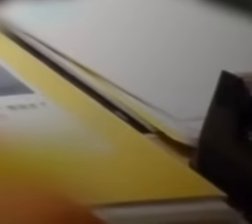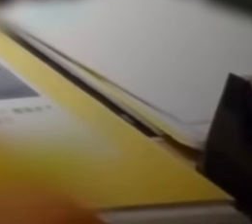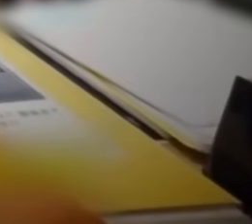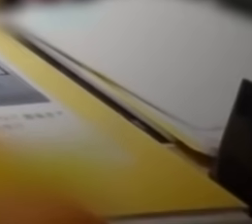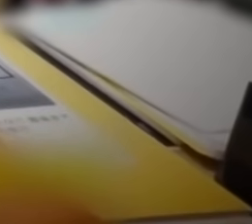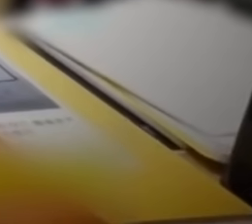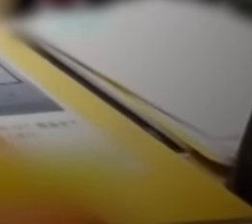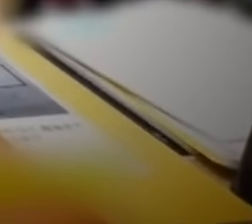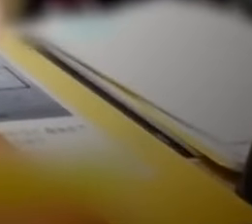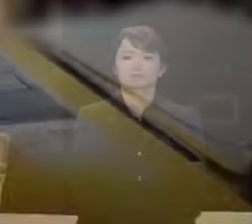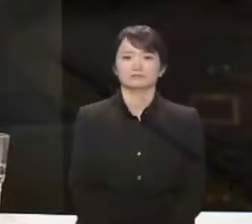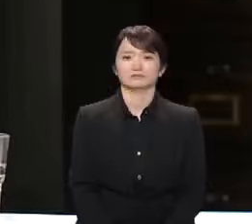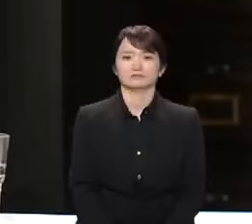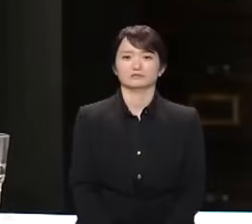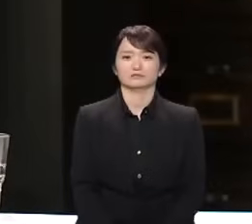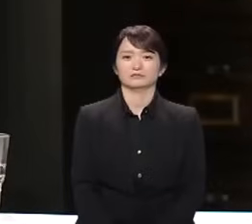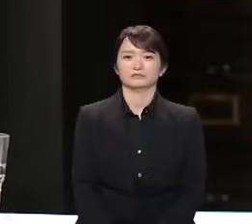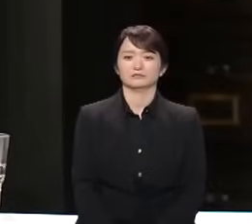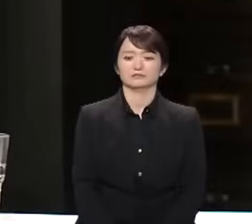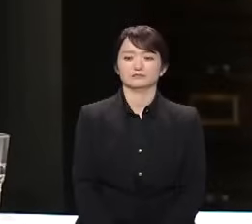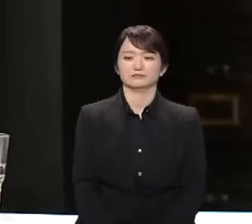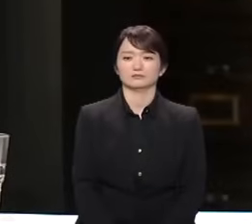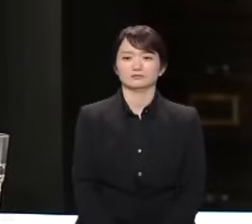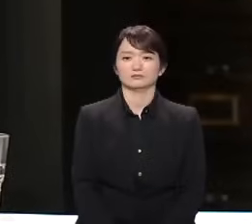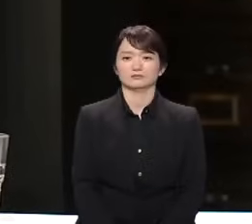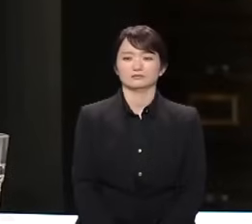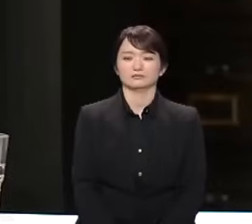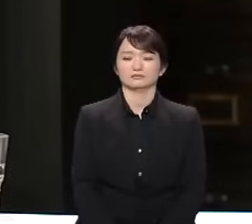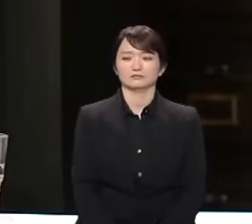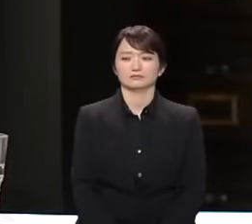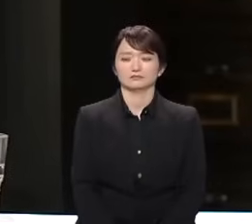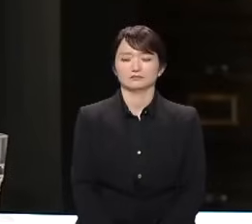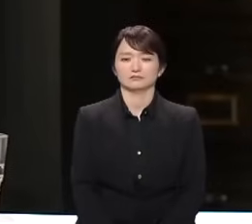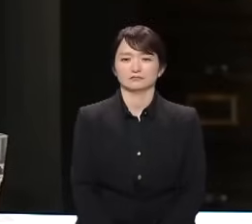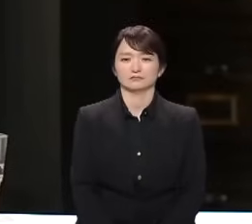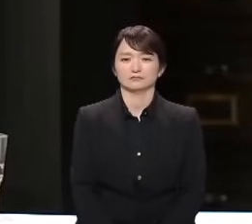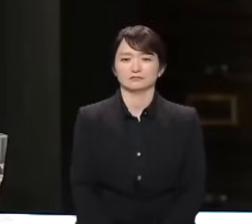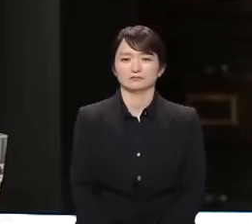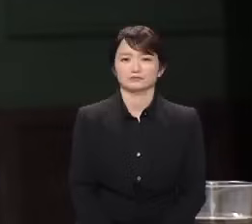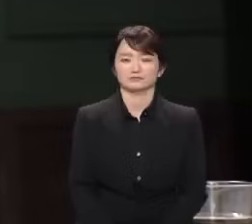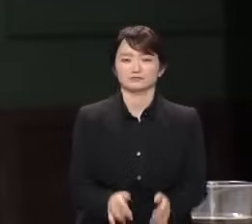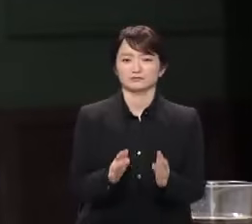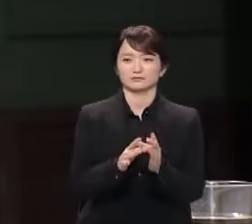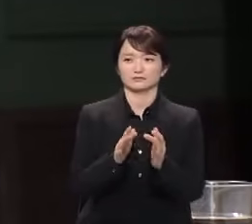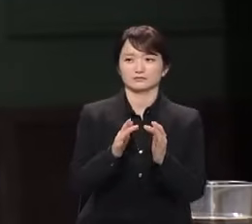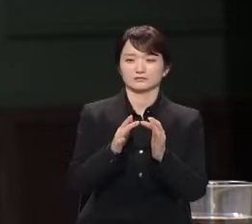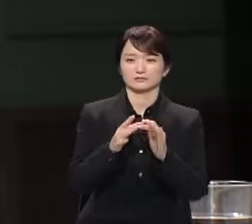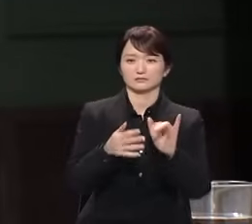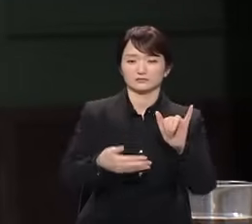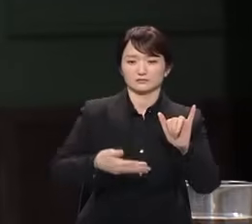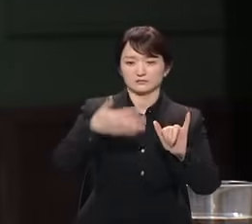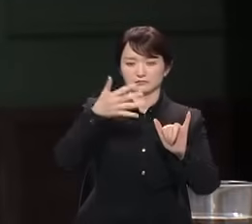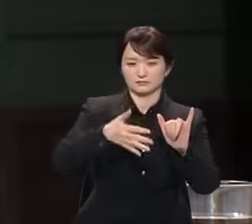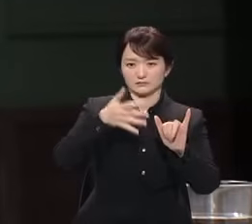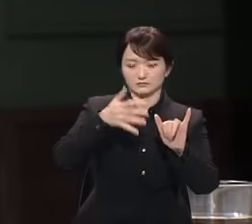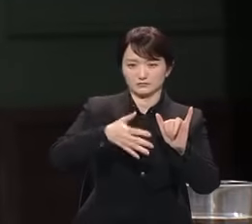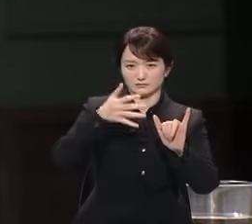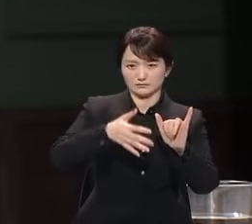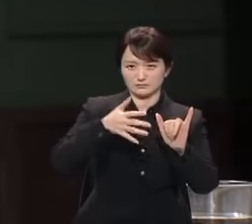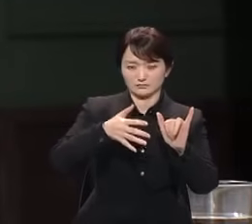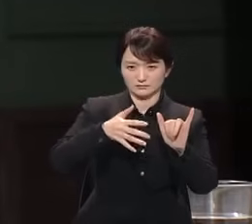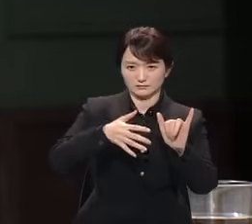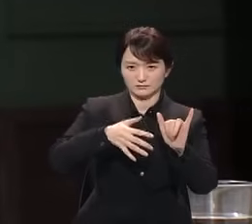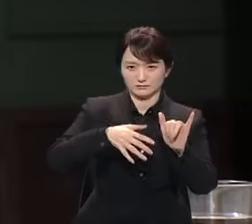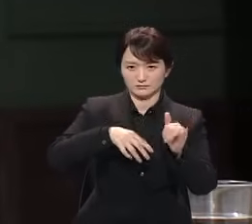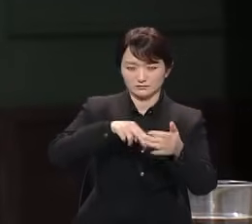짚어봅니다. 자, 뭐 이런 일도 있습니다, 진짜. 네, 구독자가 6만 명 정도 되는 여행 유튜버가 있는데